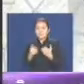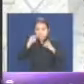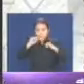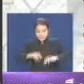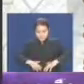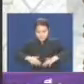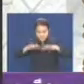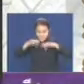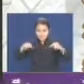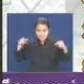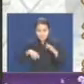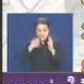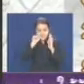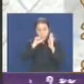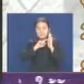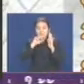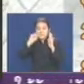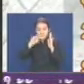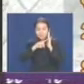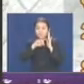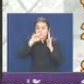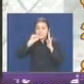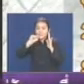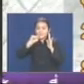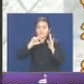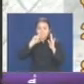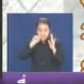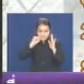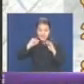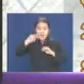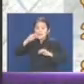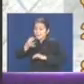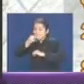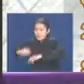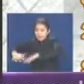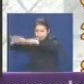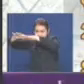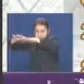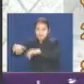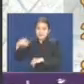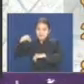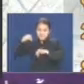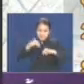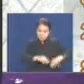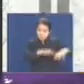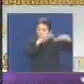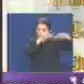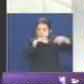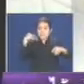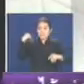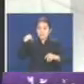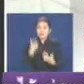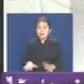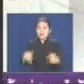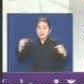านีสามเสนค่ำวันนี้สูงกว่าระดับน้ำทะเลปานกลาง2เมตร60เซนติเมตรต่ำกว่าตลิ่ง50เซนติเมตรที่สถ